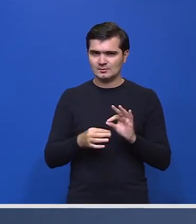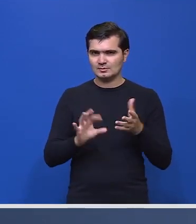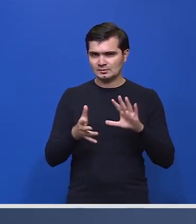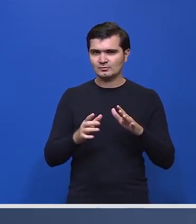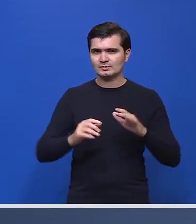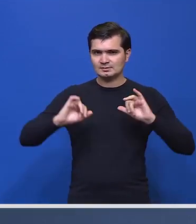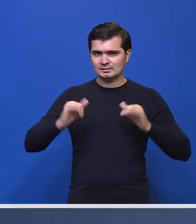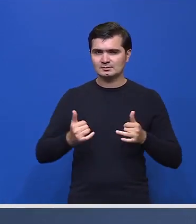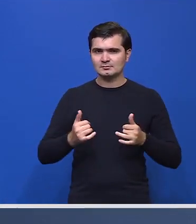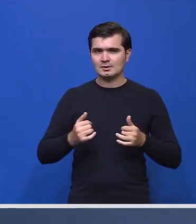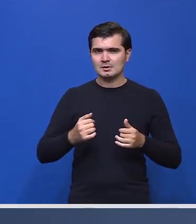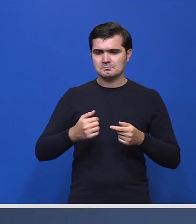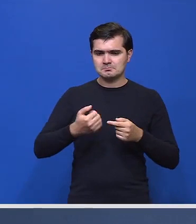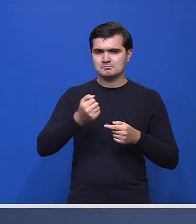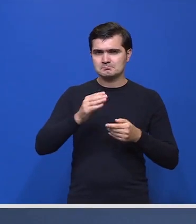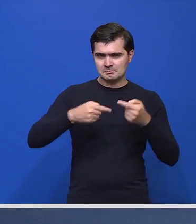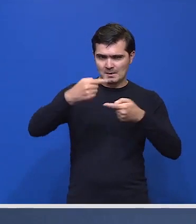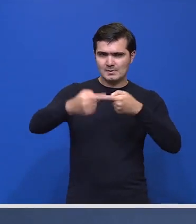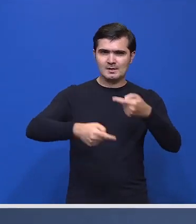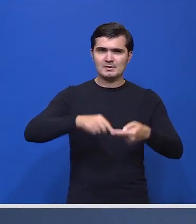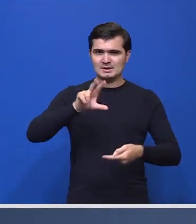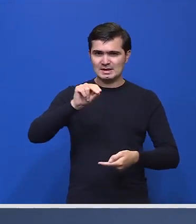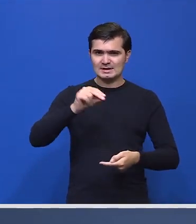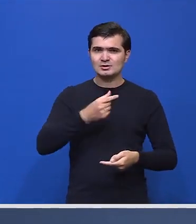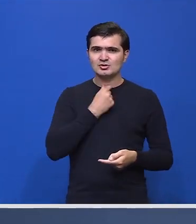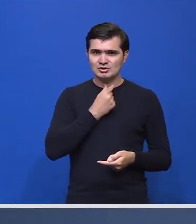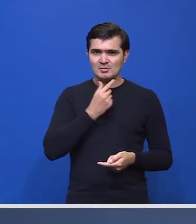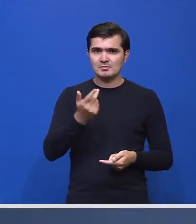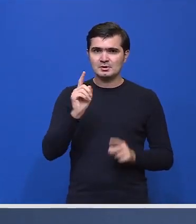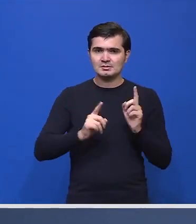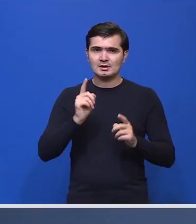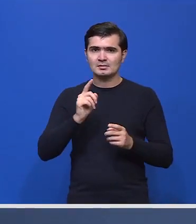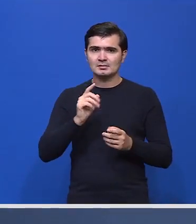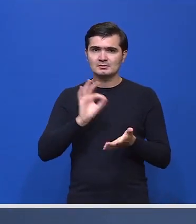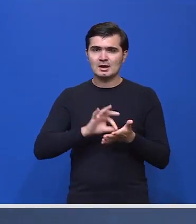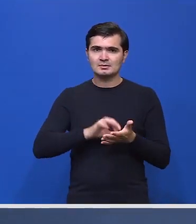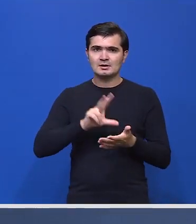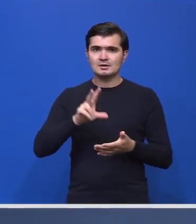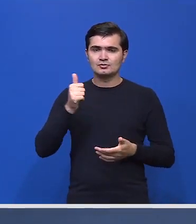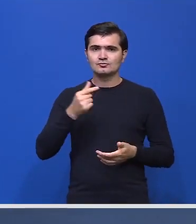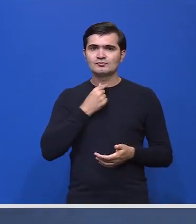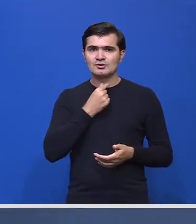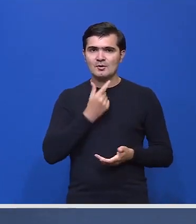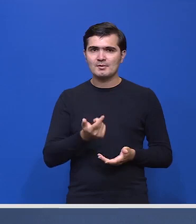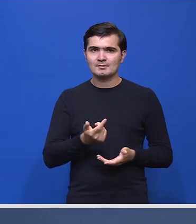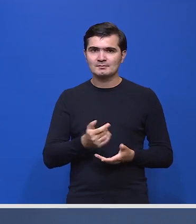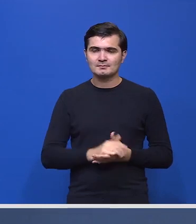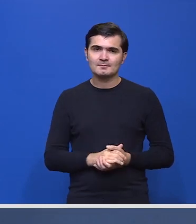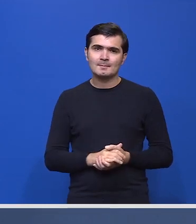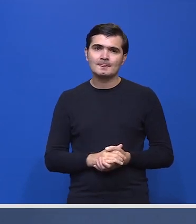se va întâmpla abia pe, să zicem, 30 decembrie, dacă deadline-ul nostru este 31 decembrie? Eu cred că vom